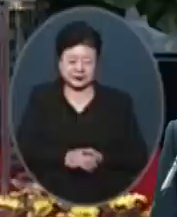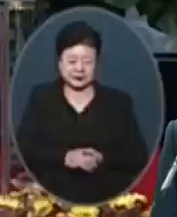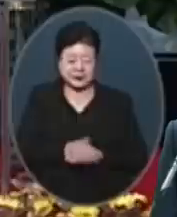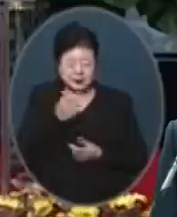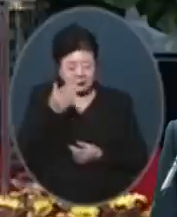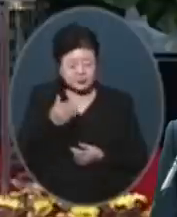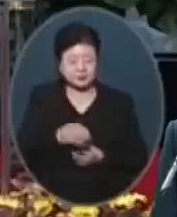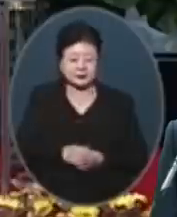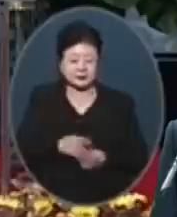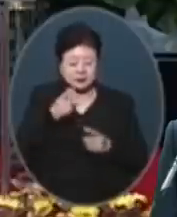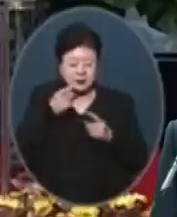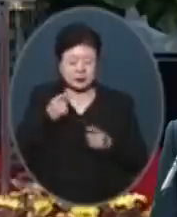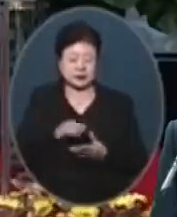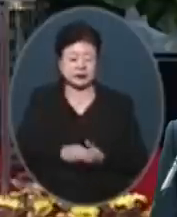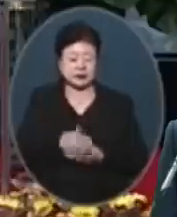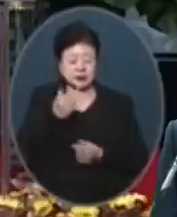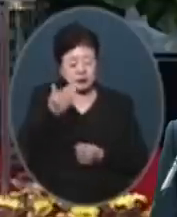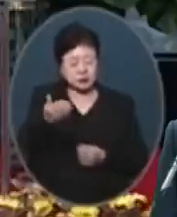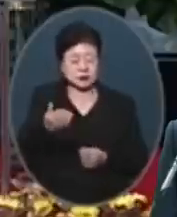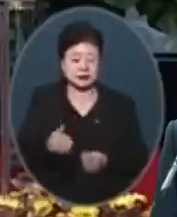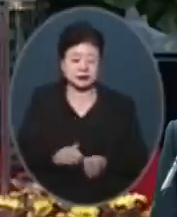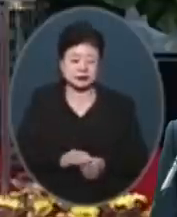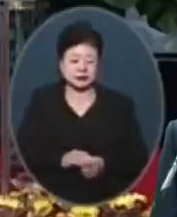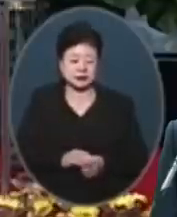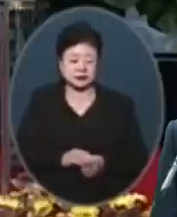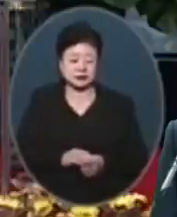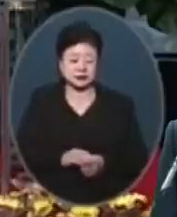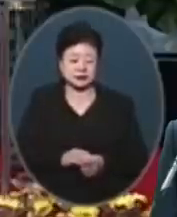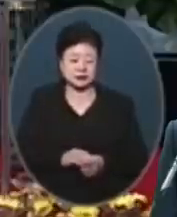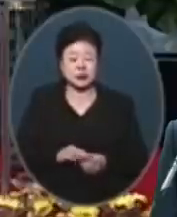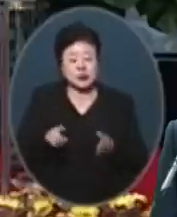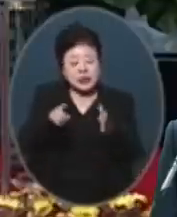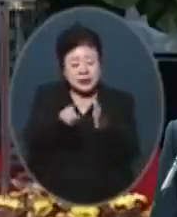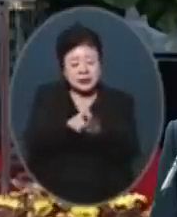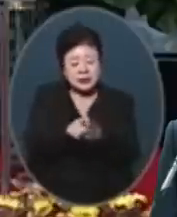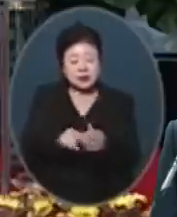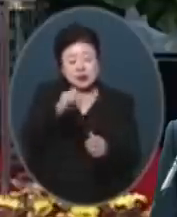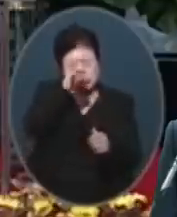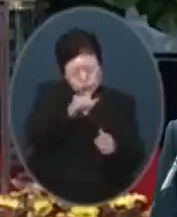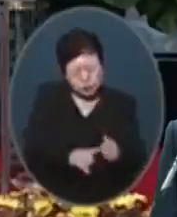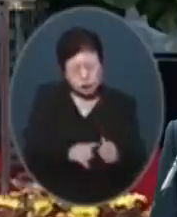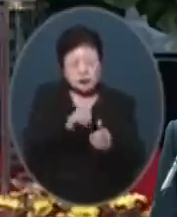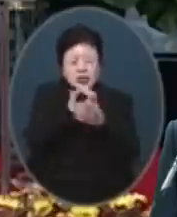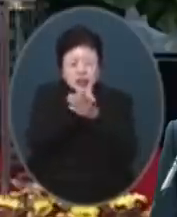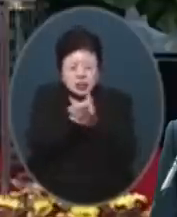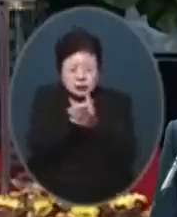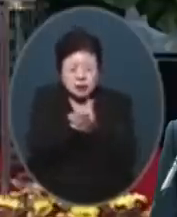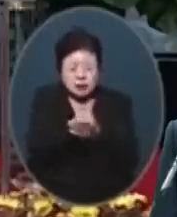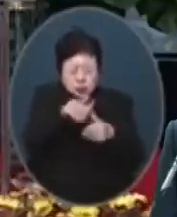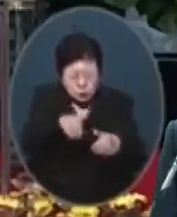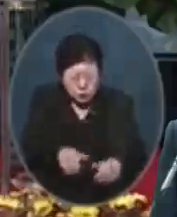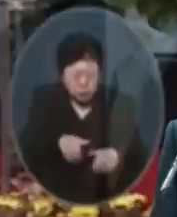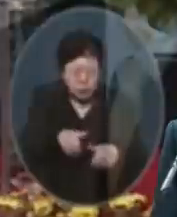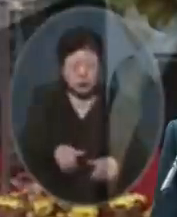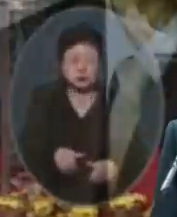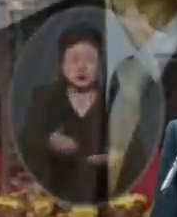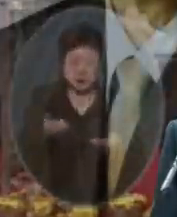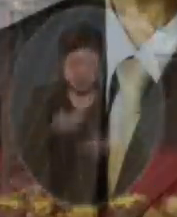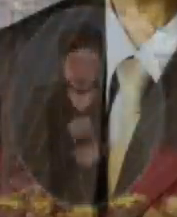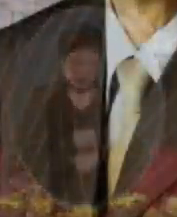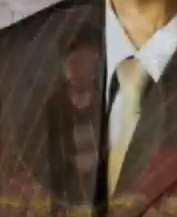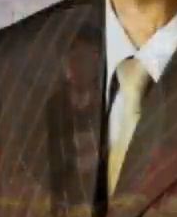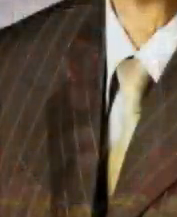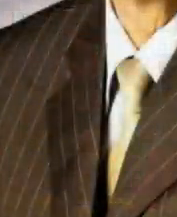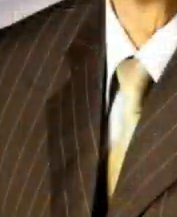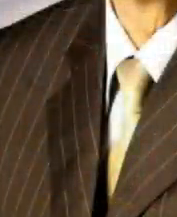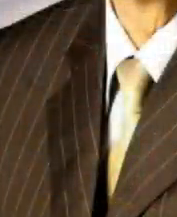저는 여러분을 위해서 충성스럽게 기도하는 종으로서 일하겠습니다.